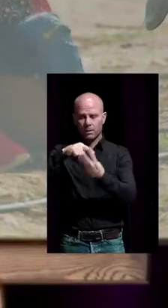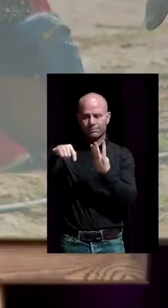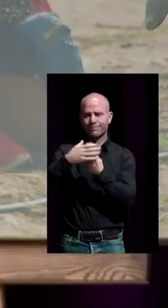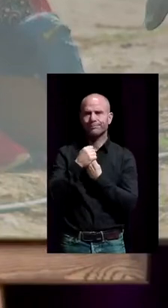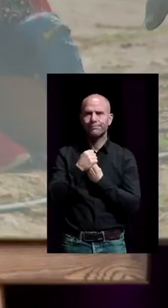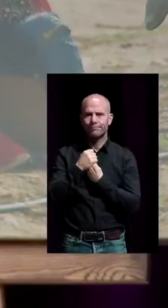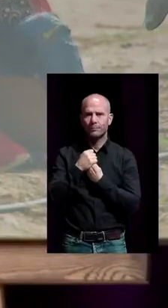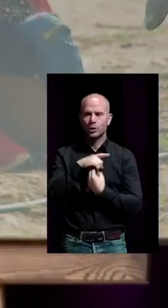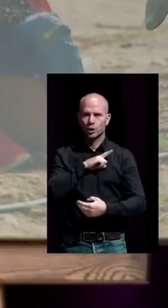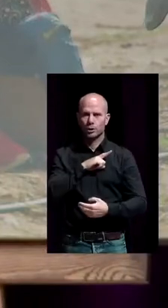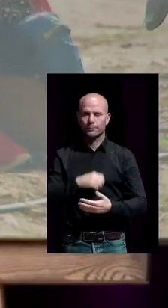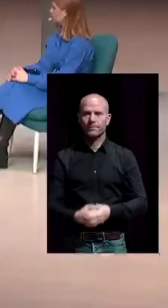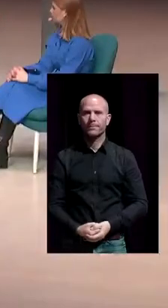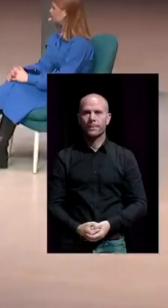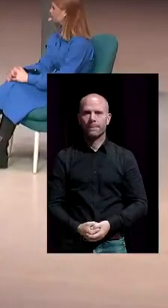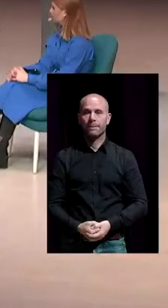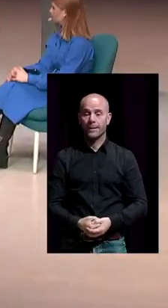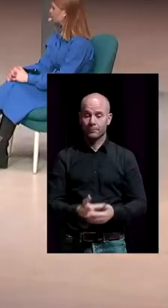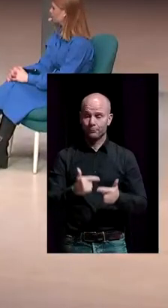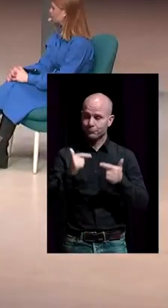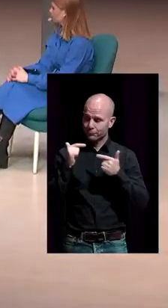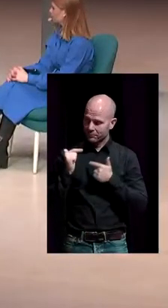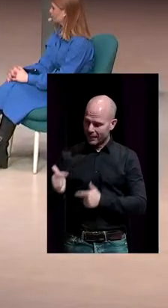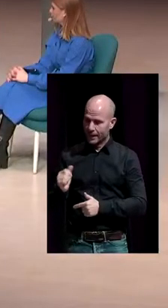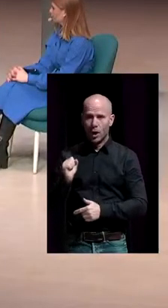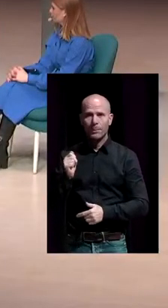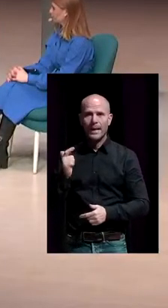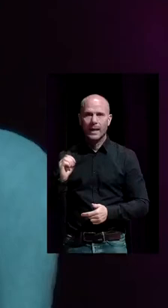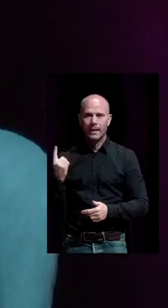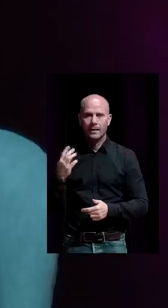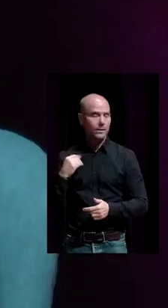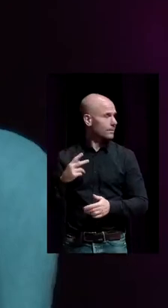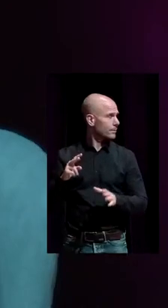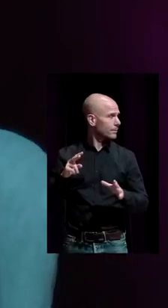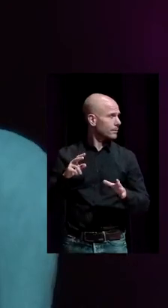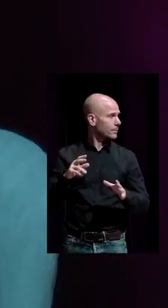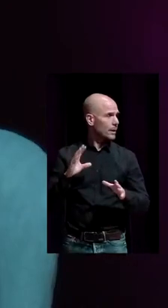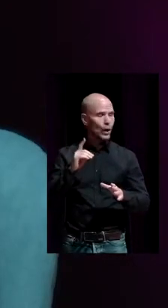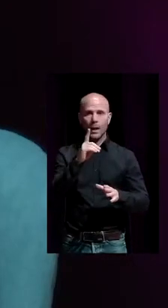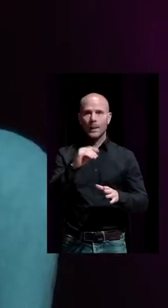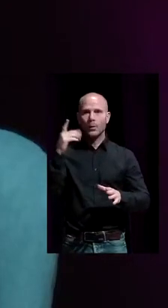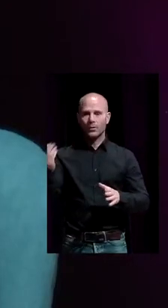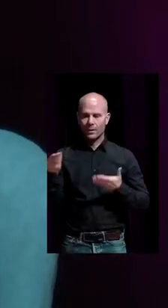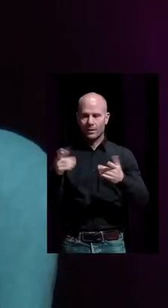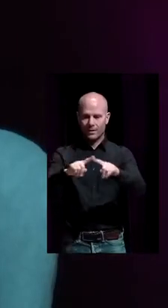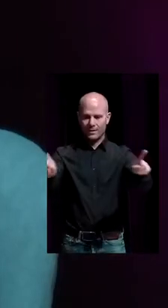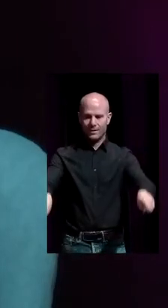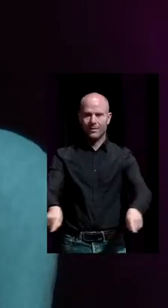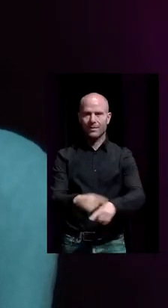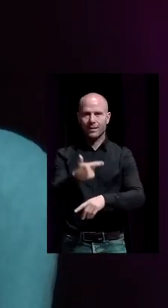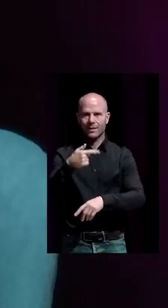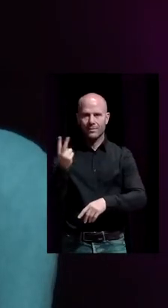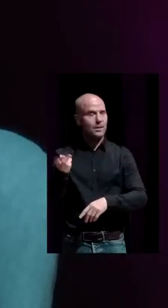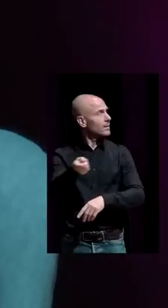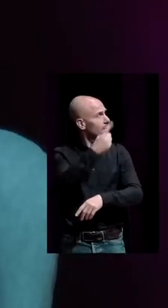nära samman. Tack, Gabriel. Jag vänder mig nu till dig, Lotta, och dina